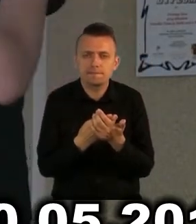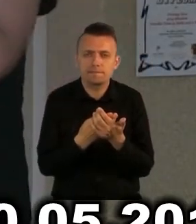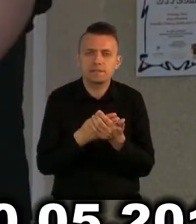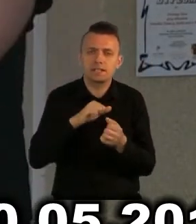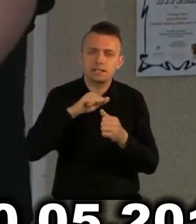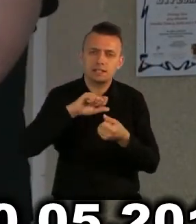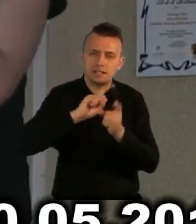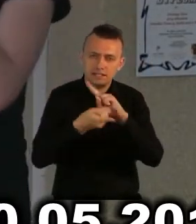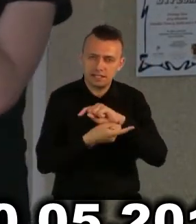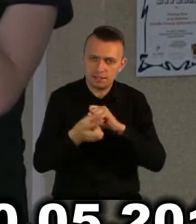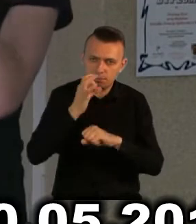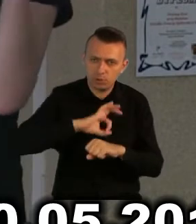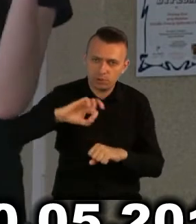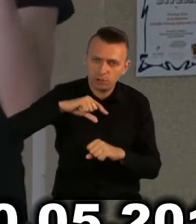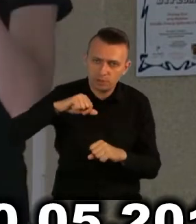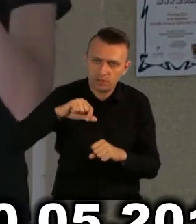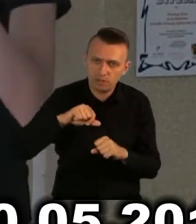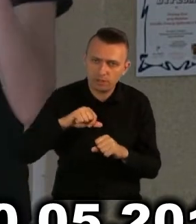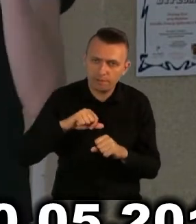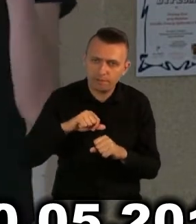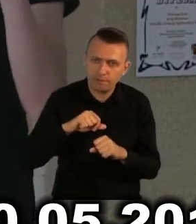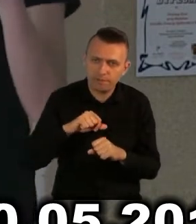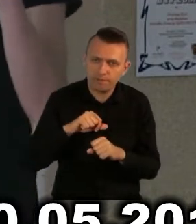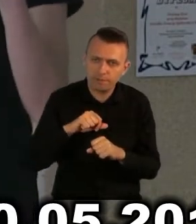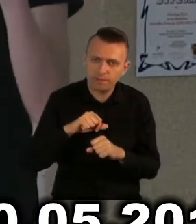One świetnie zastępują właśnie lekko słonawe, tak?